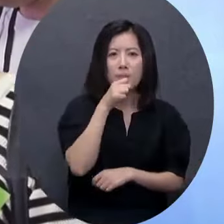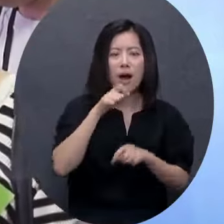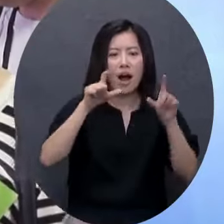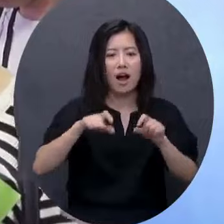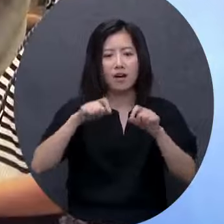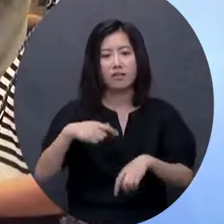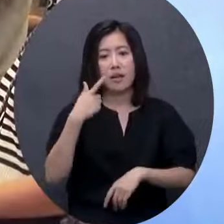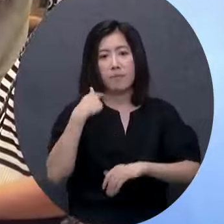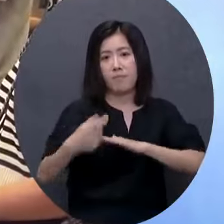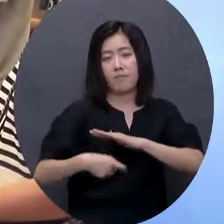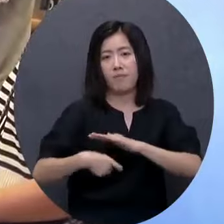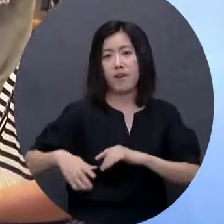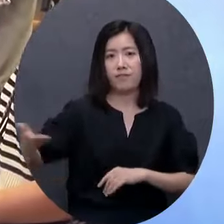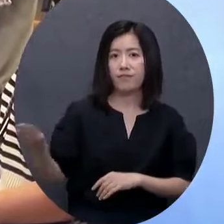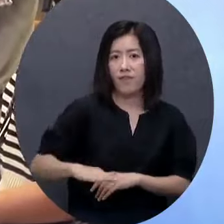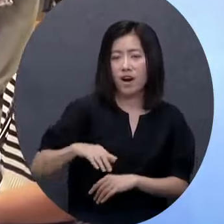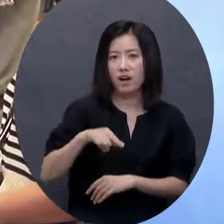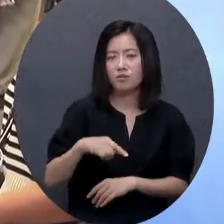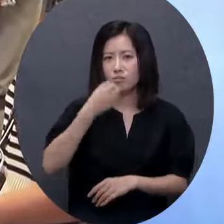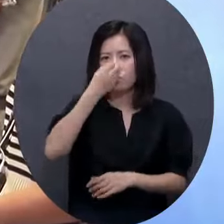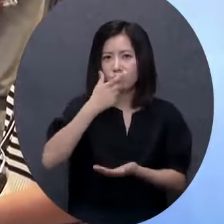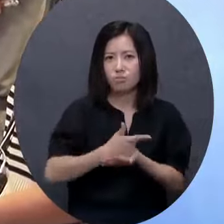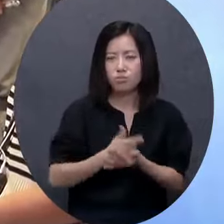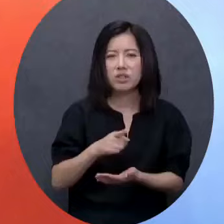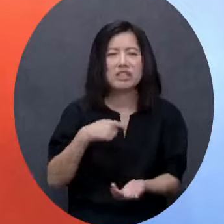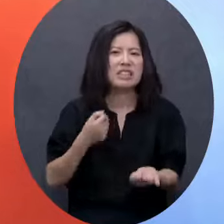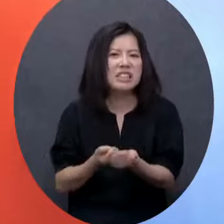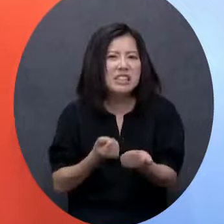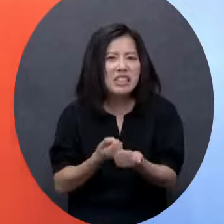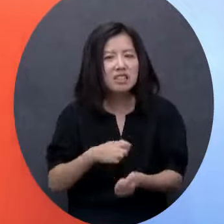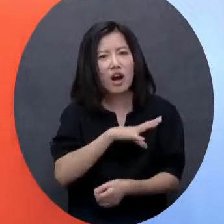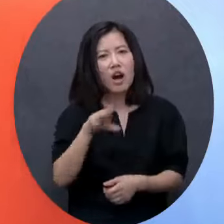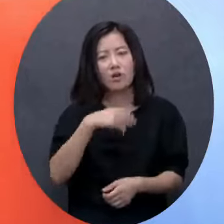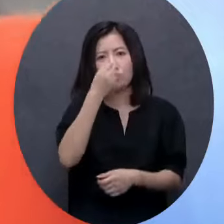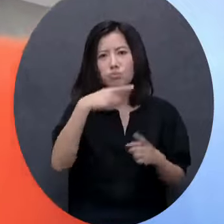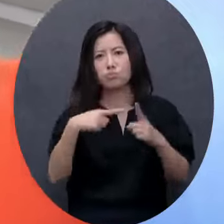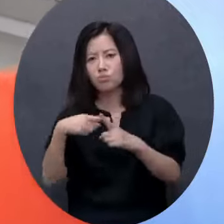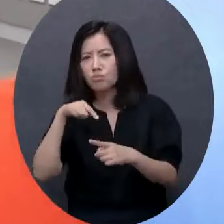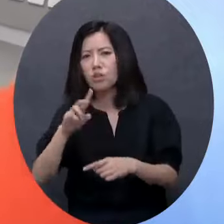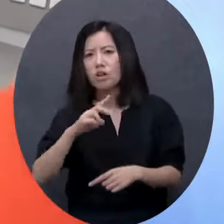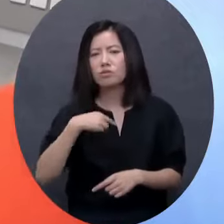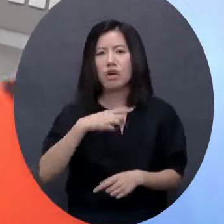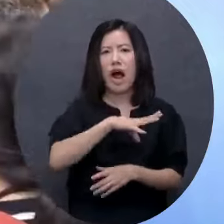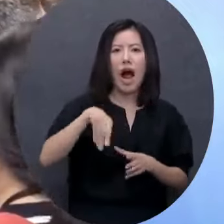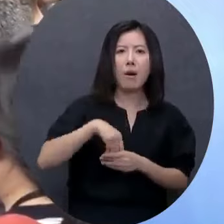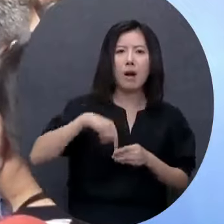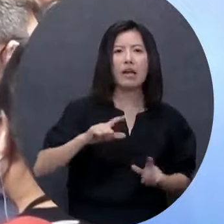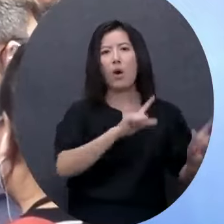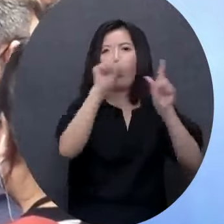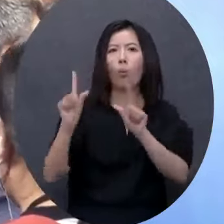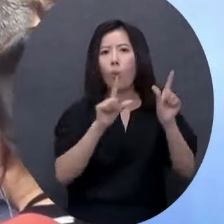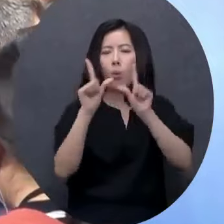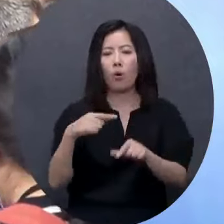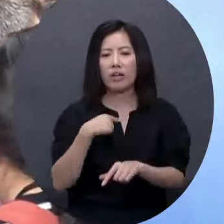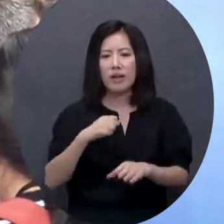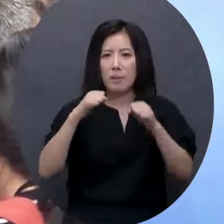價值嘛。咁我好支持呢一樣啦。咁每個市民應該咧將呢樣變成一個生活嘅一部分，即係秉